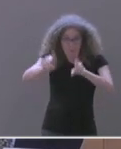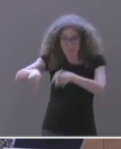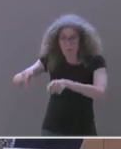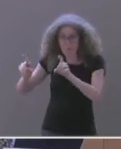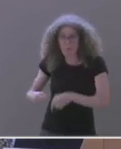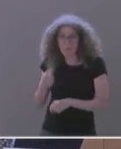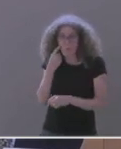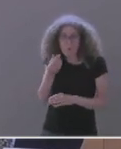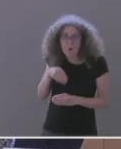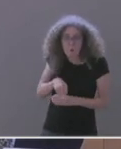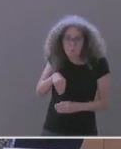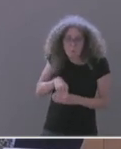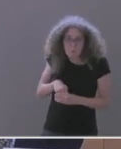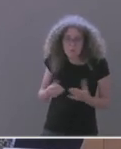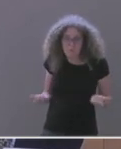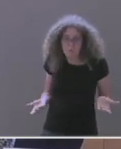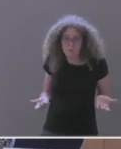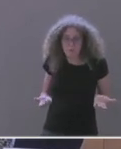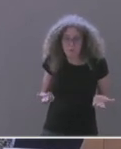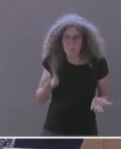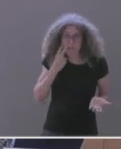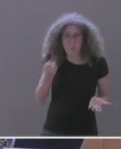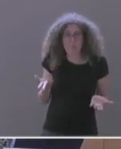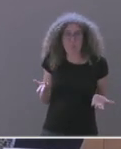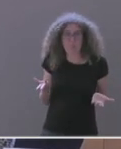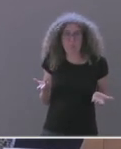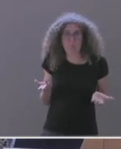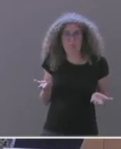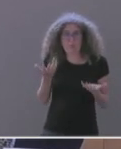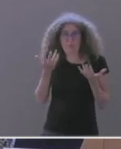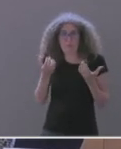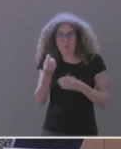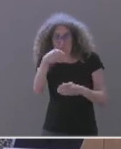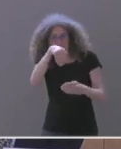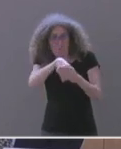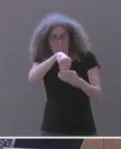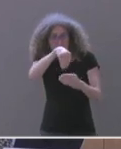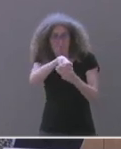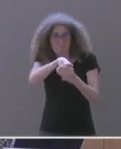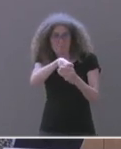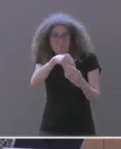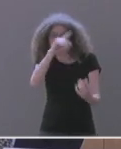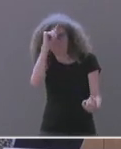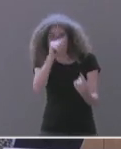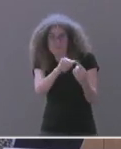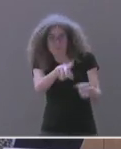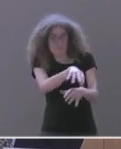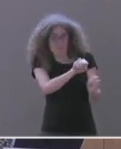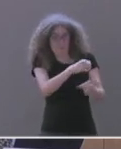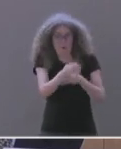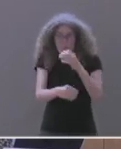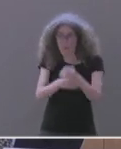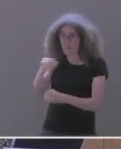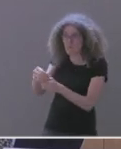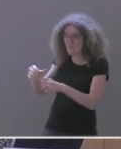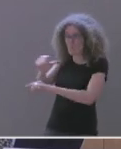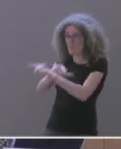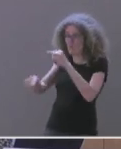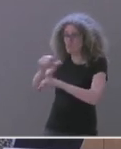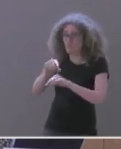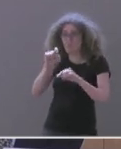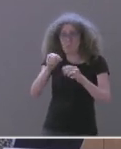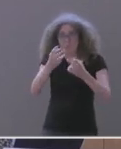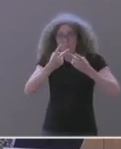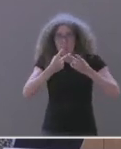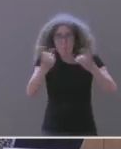avez vu que c'est le logement et l'emploi qui vont faire le plus d'économies dans le plan d'économie qui est proposé. Donc il faut le dire publiquement,